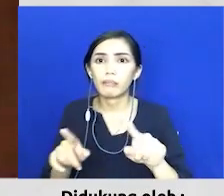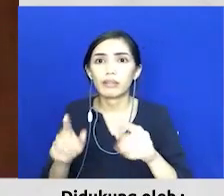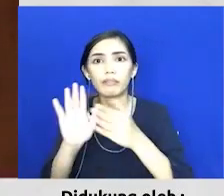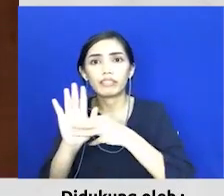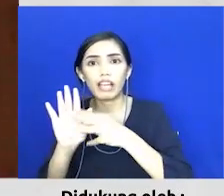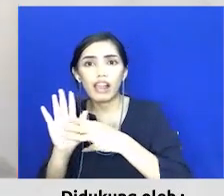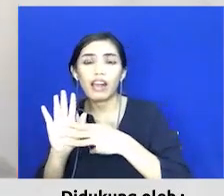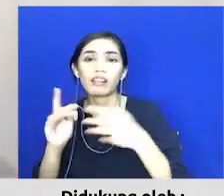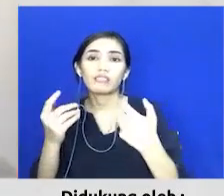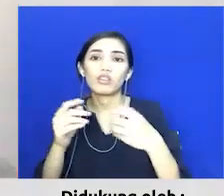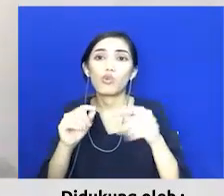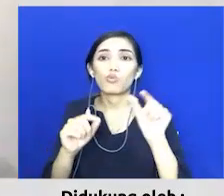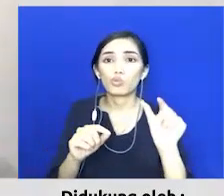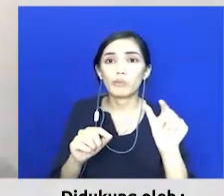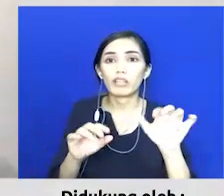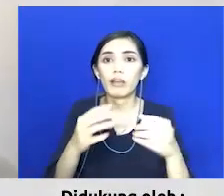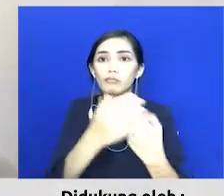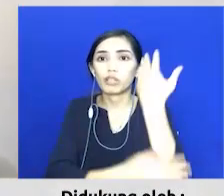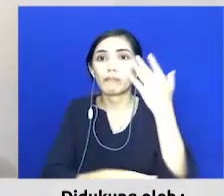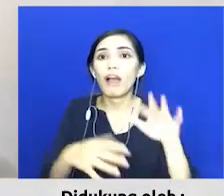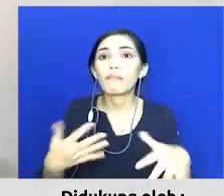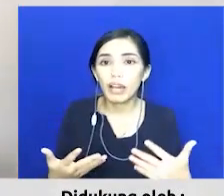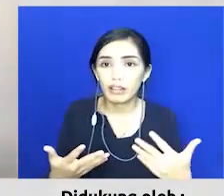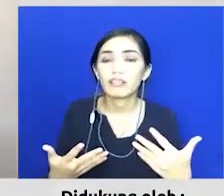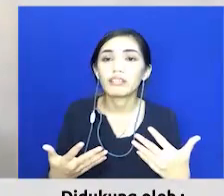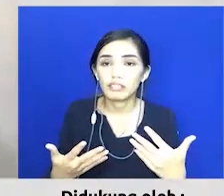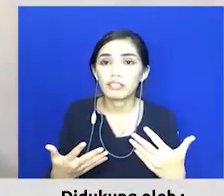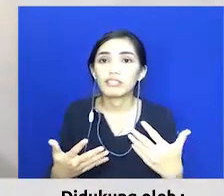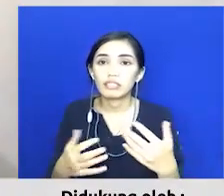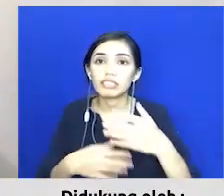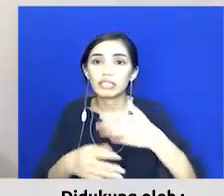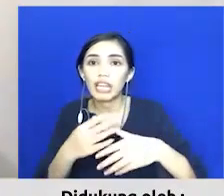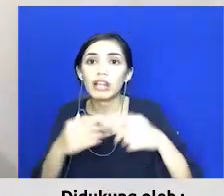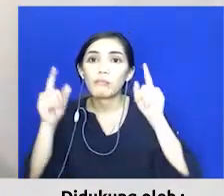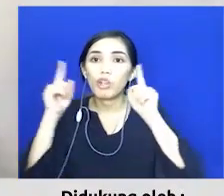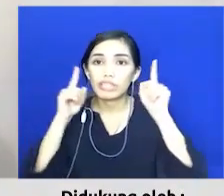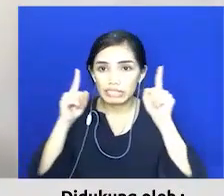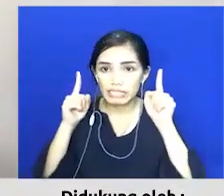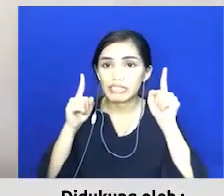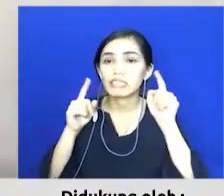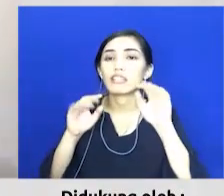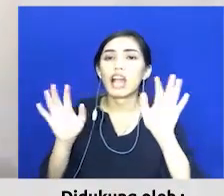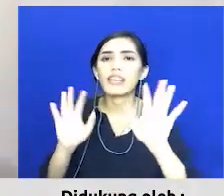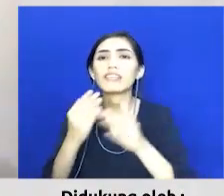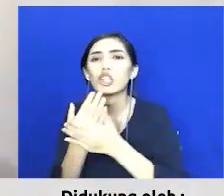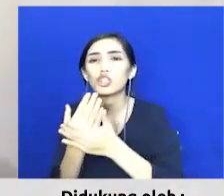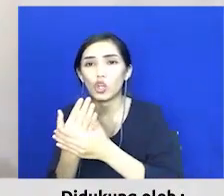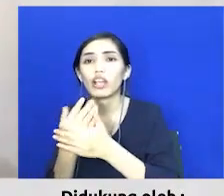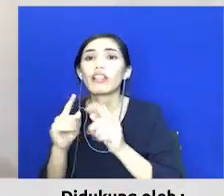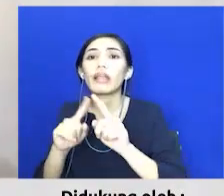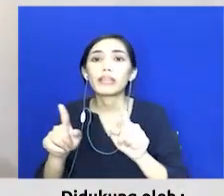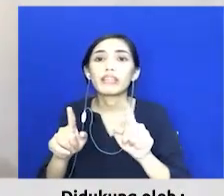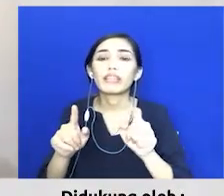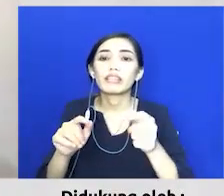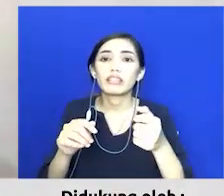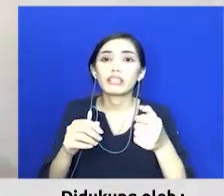macam-macam, tetapi secara bisnis ya kendala yang dihadapi luar biasa. Ya,